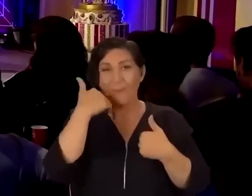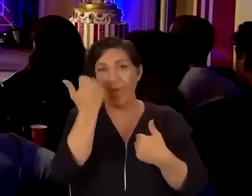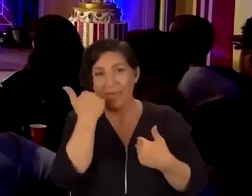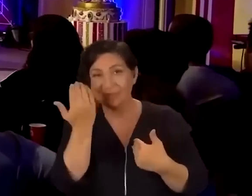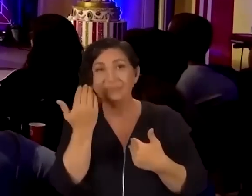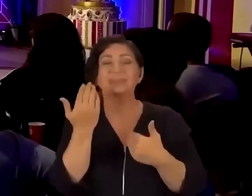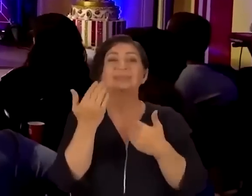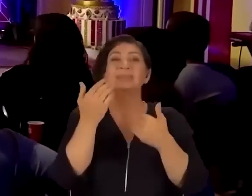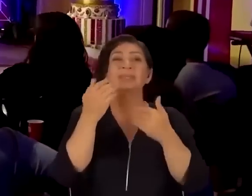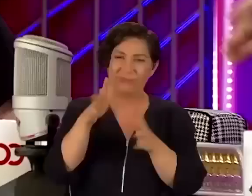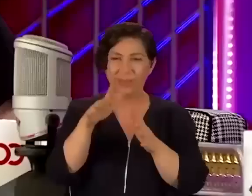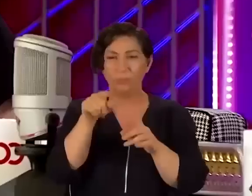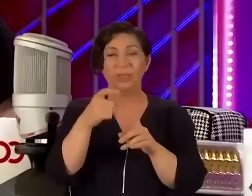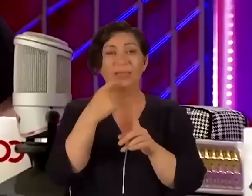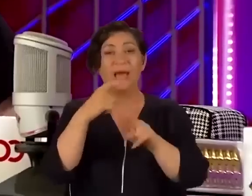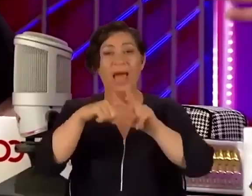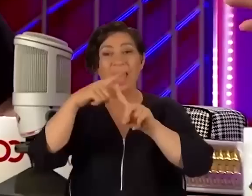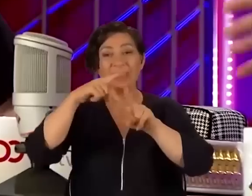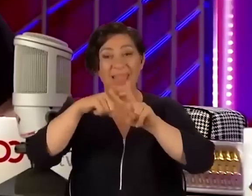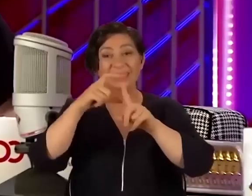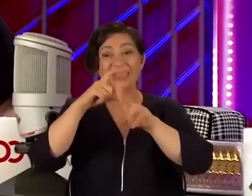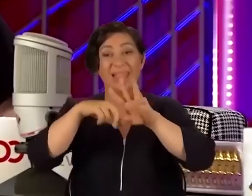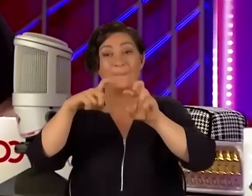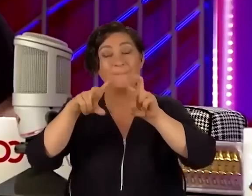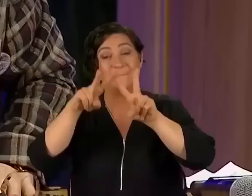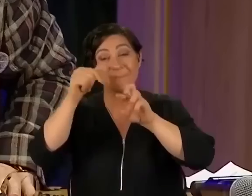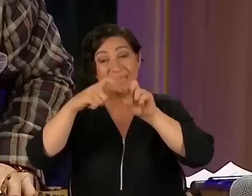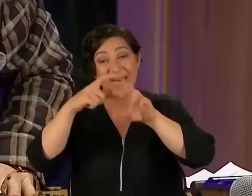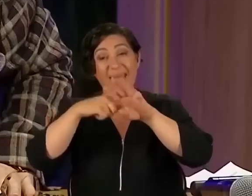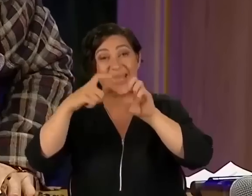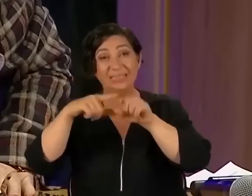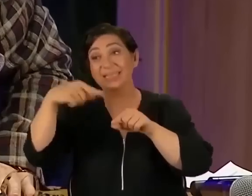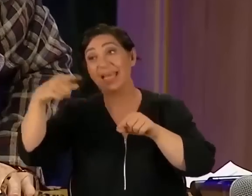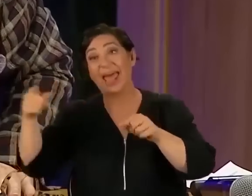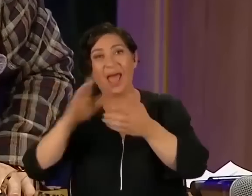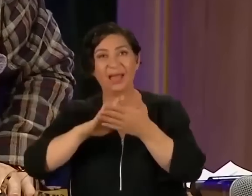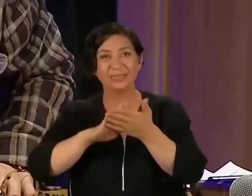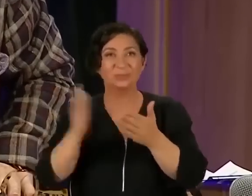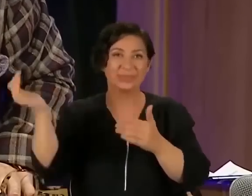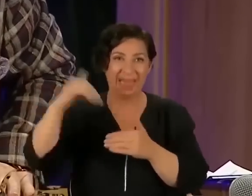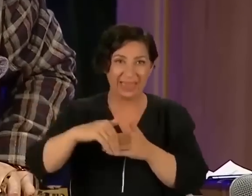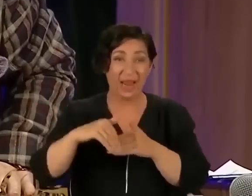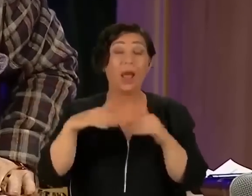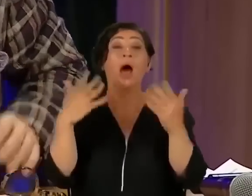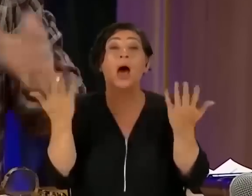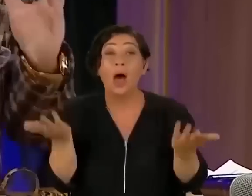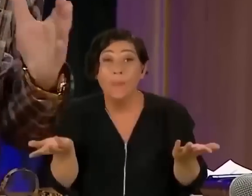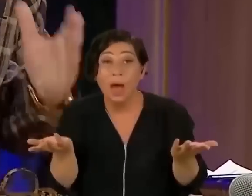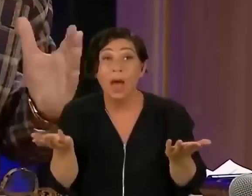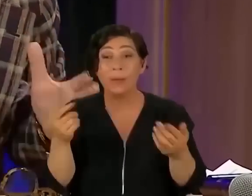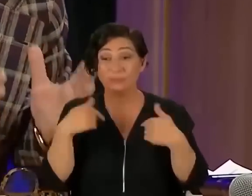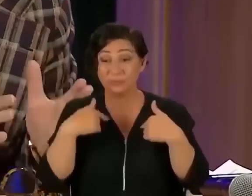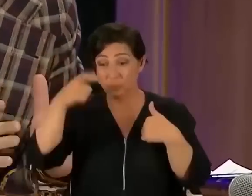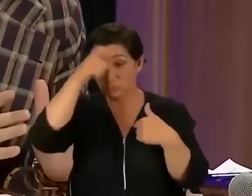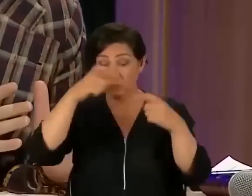Öztürk. Sonra Ata Demirer gibi diğer arkadaşlarımız geldiler. Ama